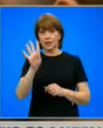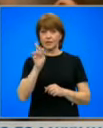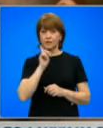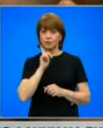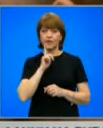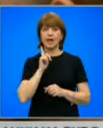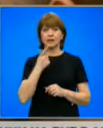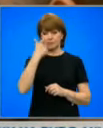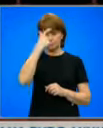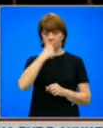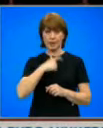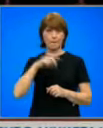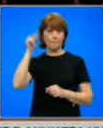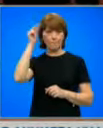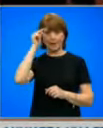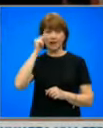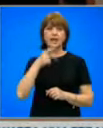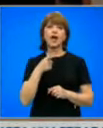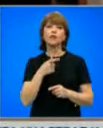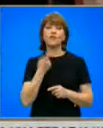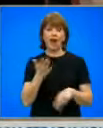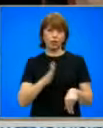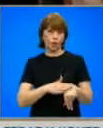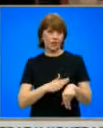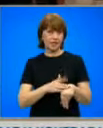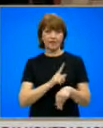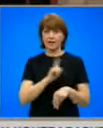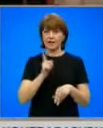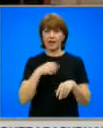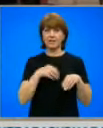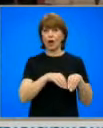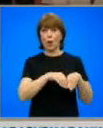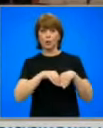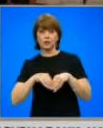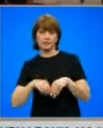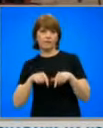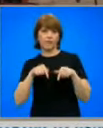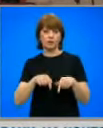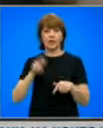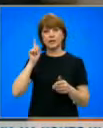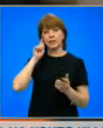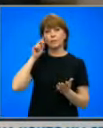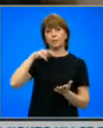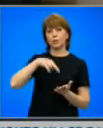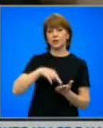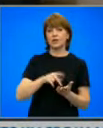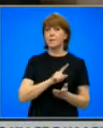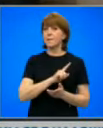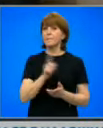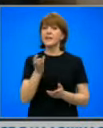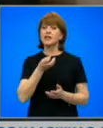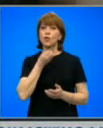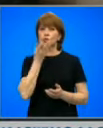се определили като българи, е още едно доказателство, че не трябва да отстъпваме от тази позиция. Не